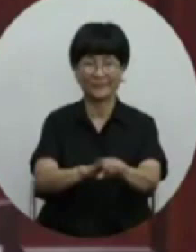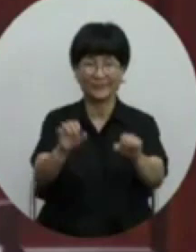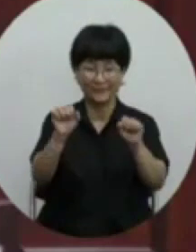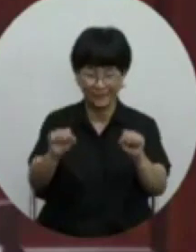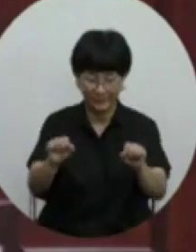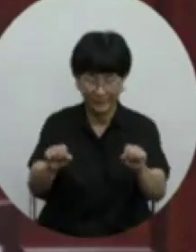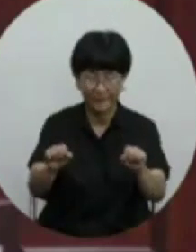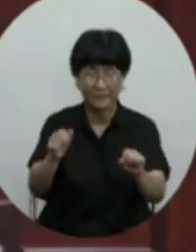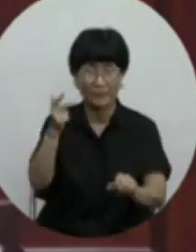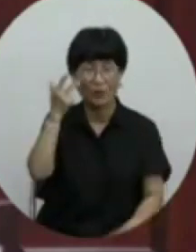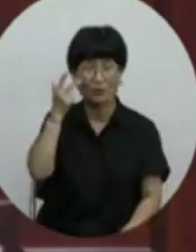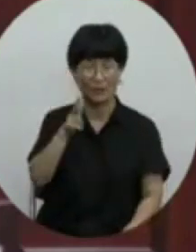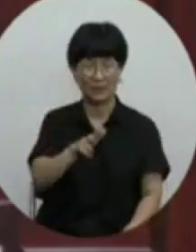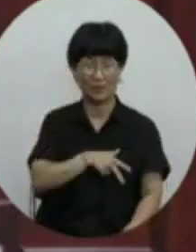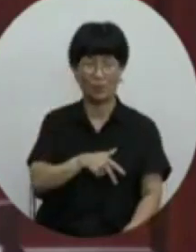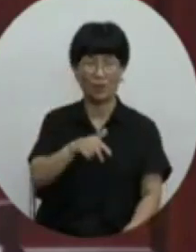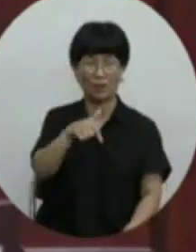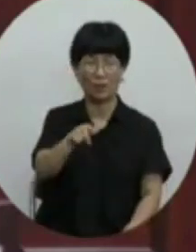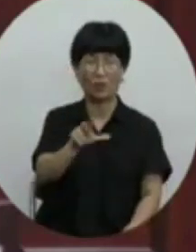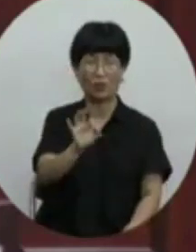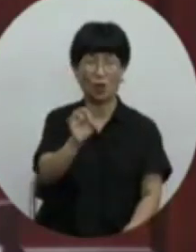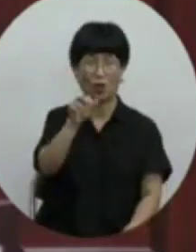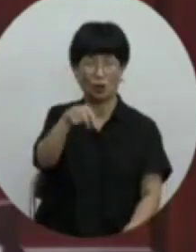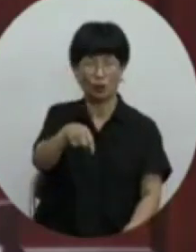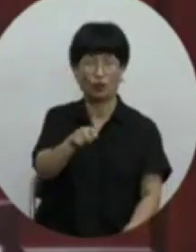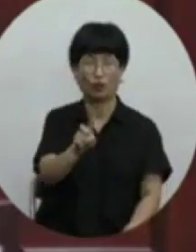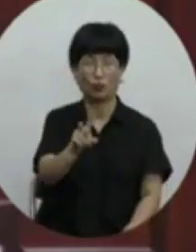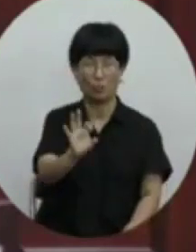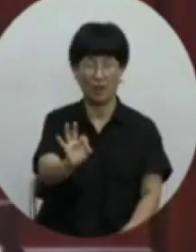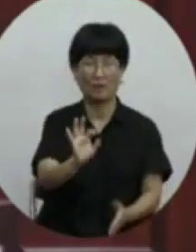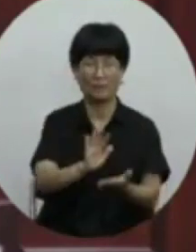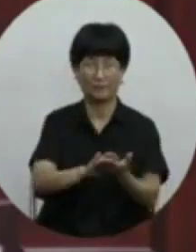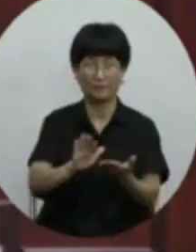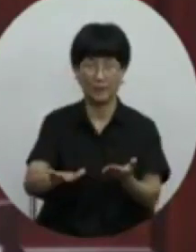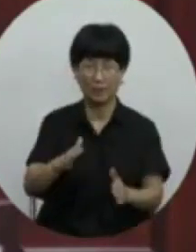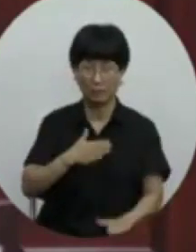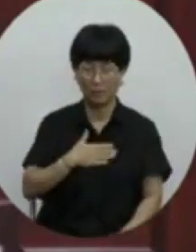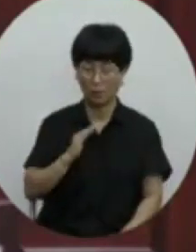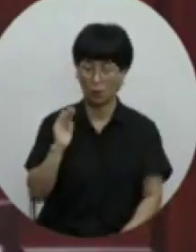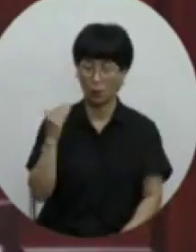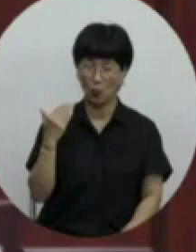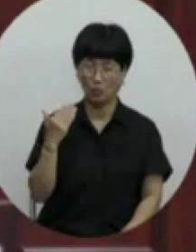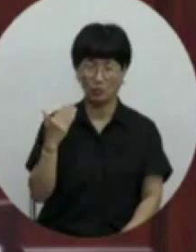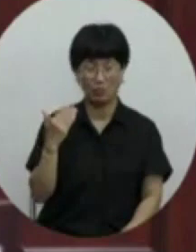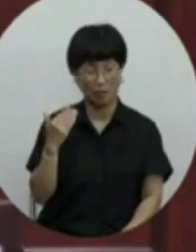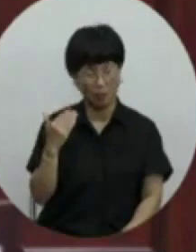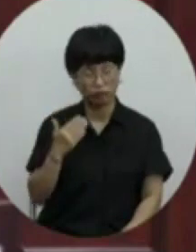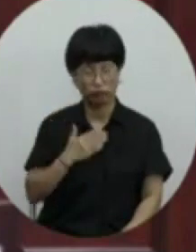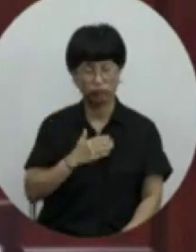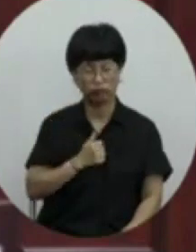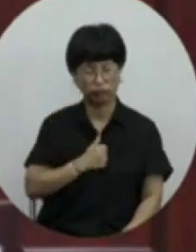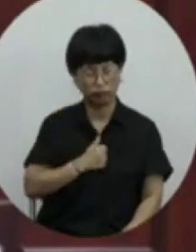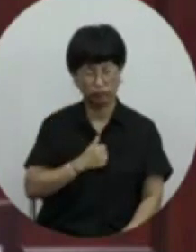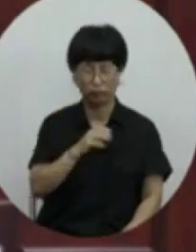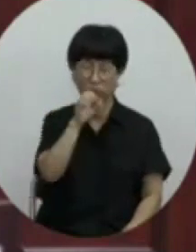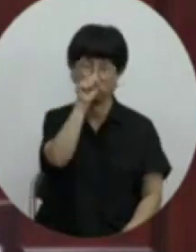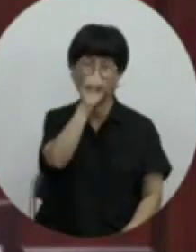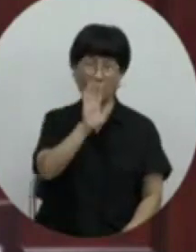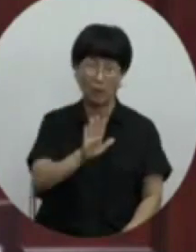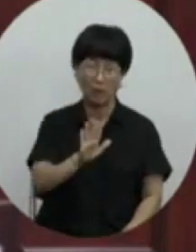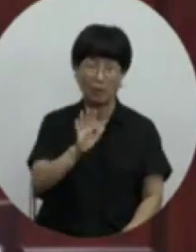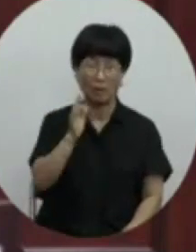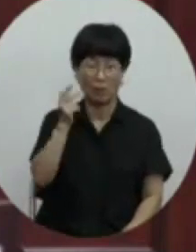안녕하십니까? 여주시 의원 경규명입니다. 저는 요즘 자괴감에 빠져 있습니다.